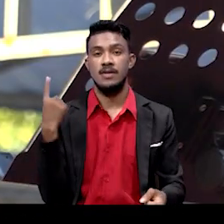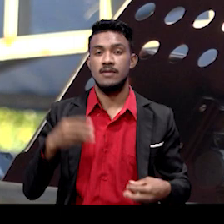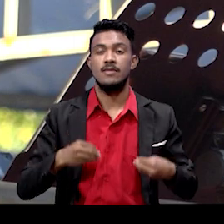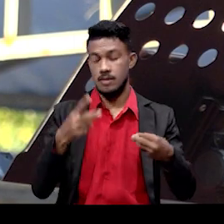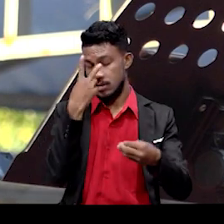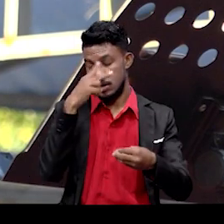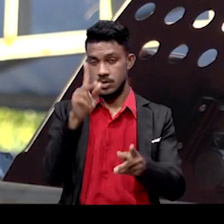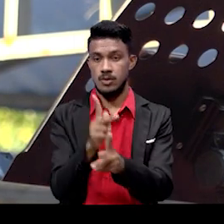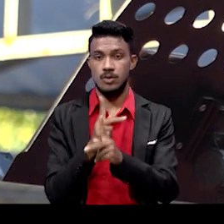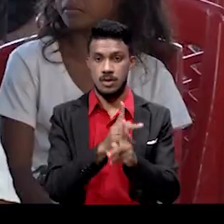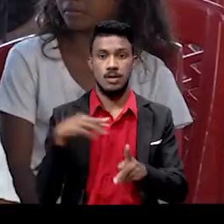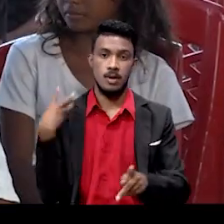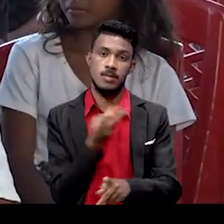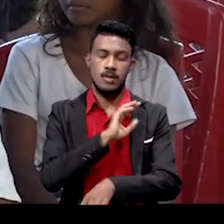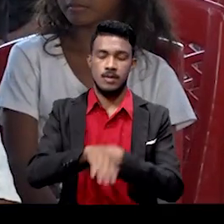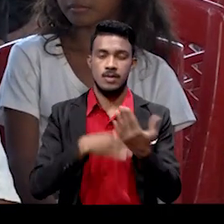iya